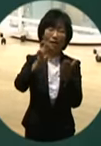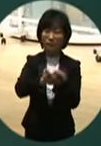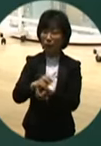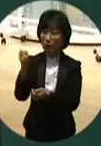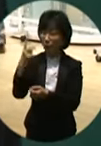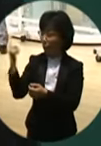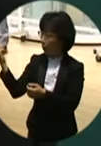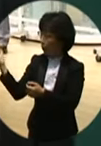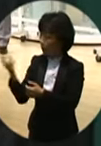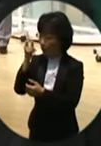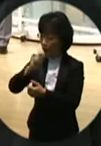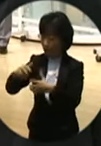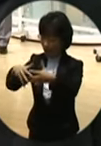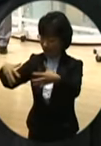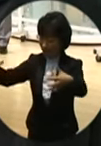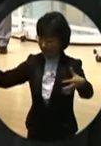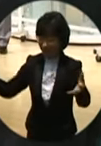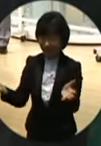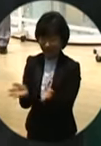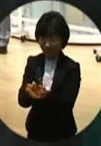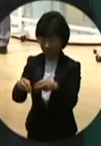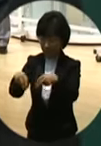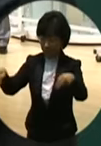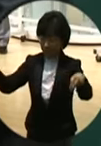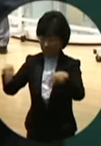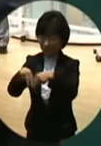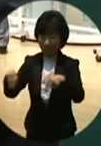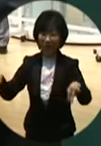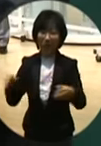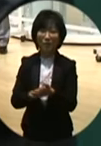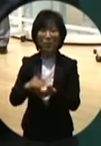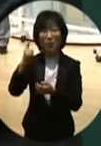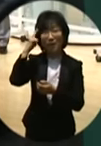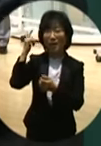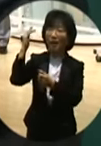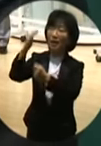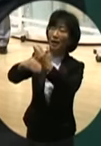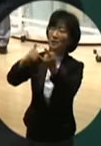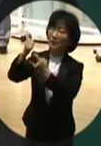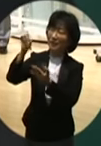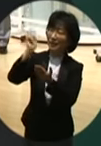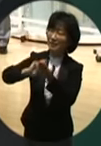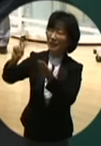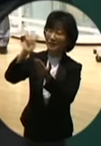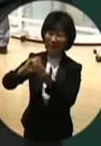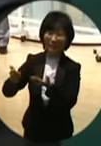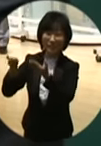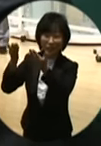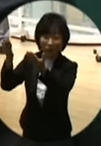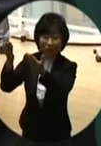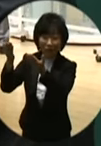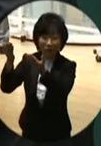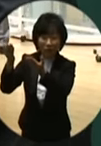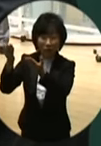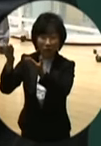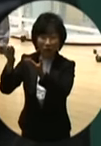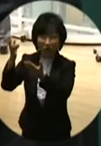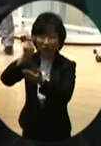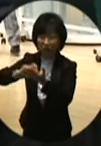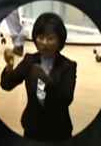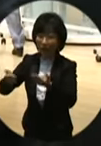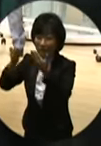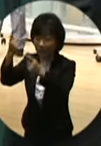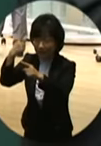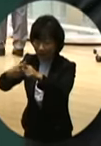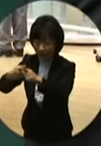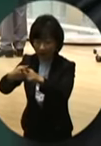we praise God. We have the choir. 예, 하나님께 찬양을 하는데 그 찬양하는 천사가 타락을 한 거예요. So the angels were praising God,